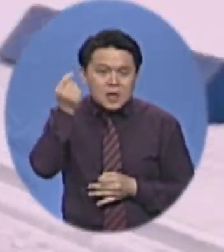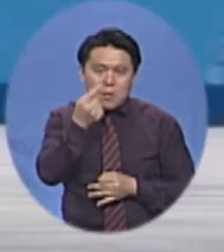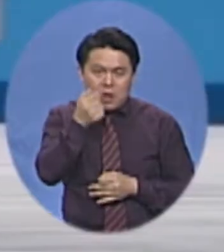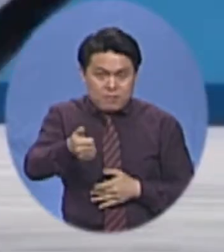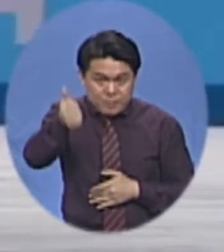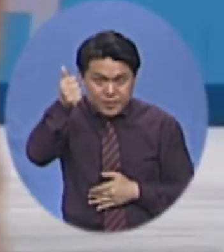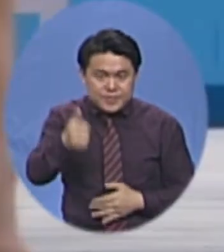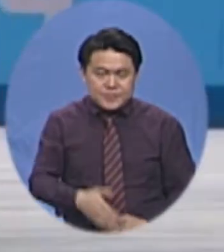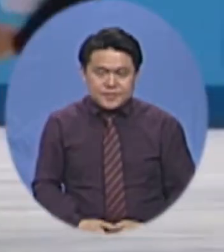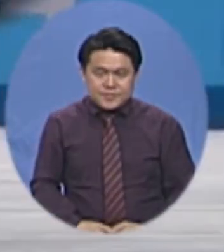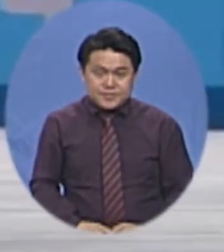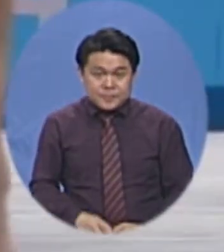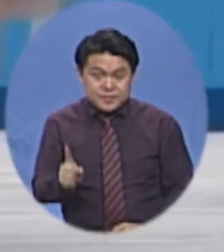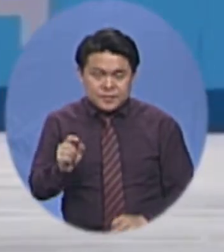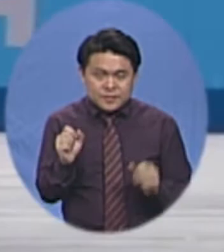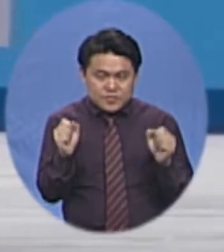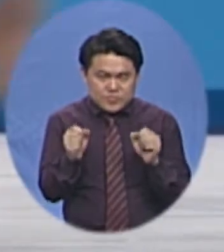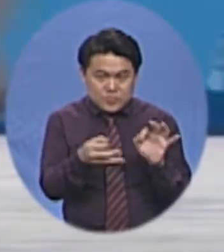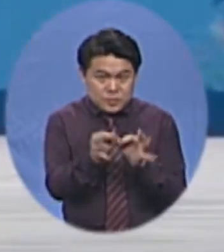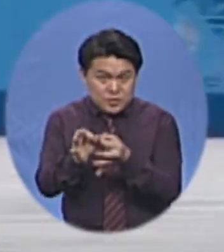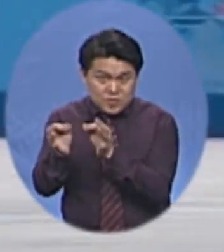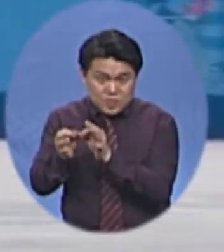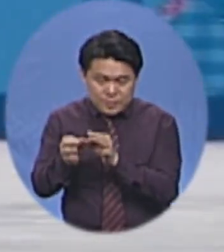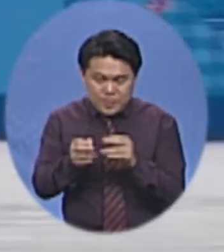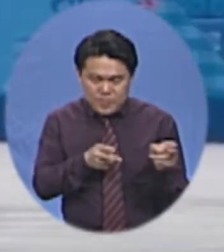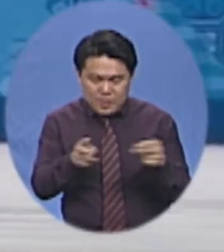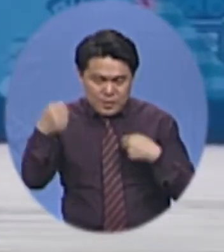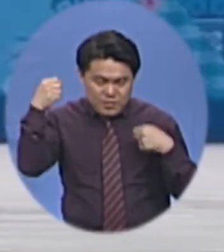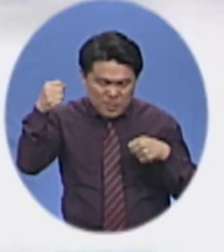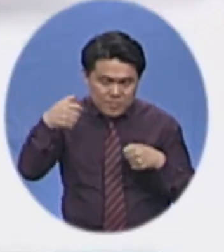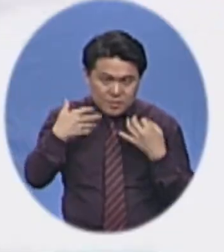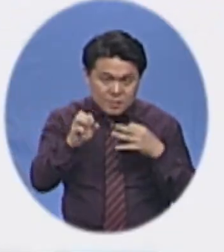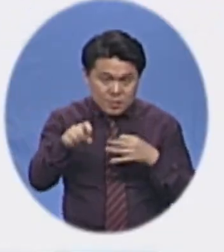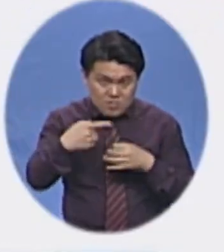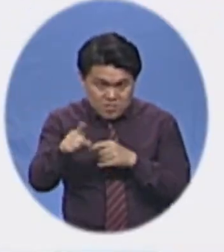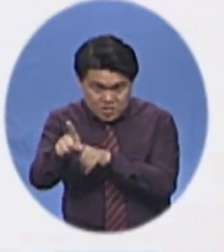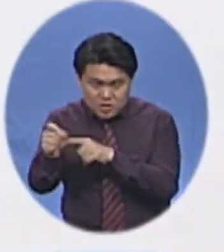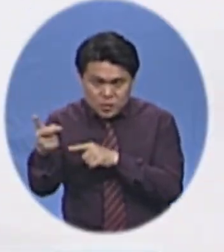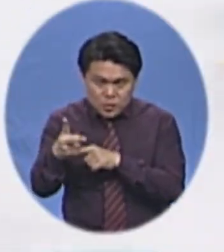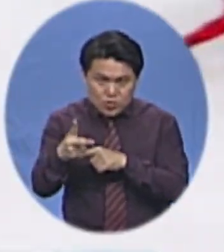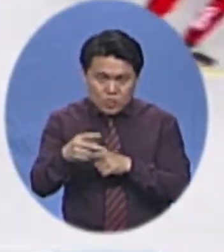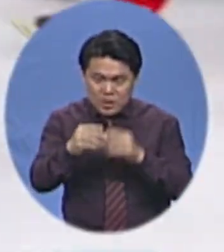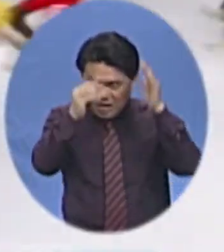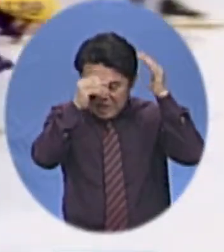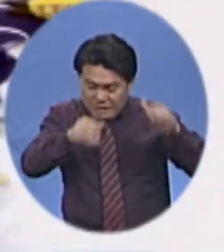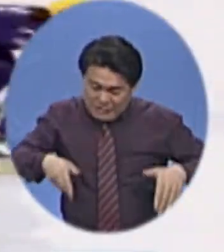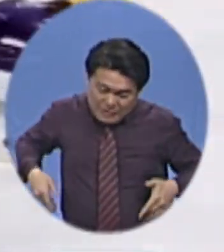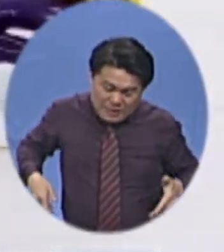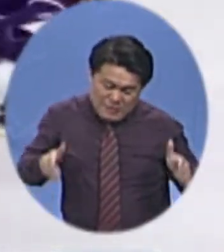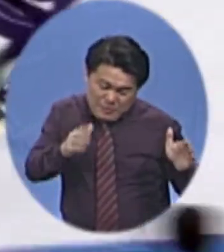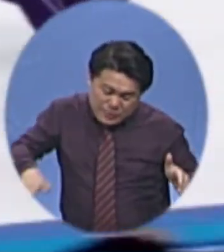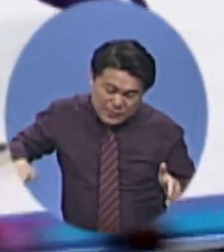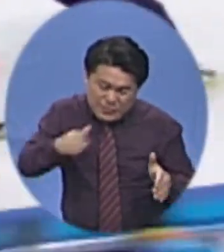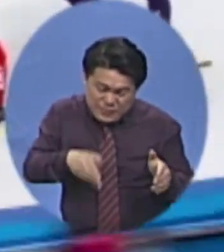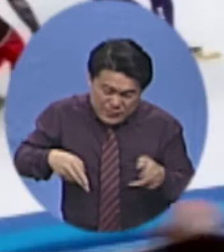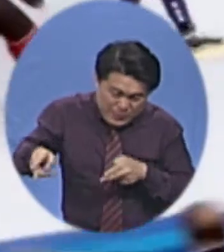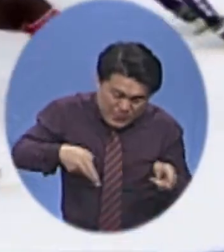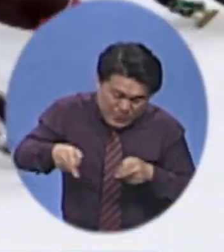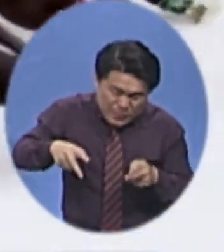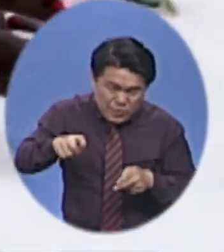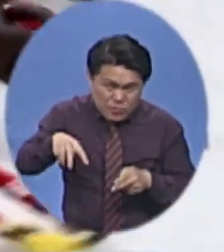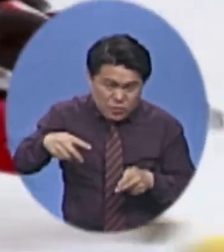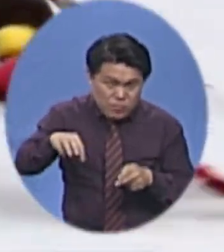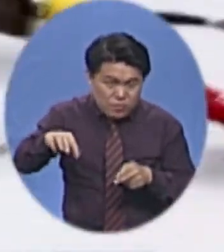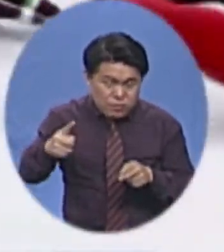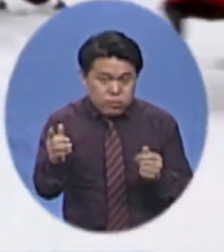같아요. 동계올림픽은 피겨스케이팅의 김연아 선수나 항상 메달을 싹쓸어 오던 쇼트트랙 때문에